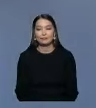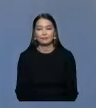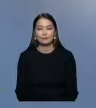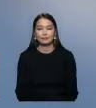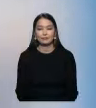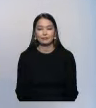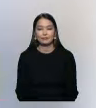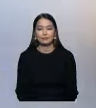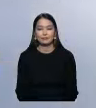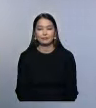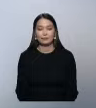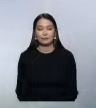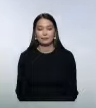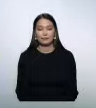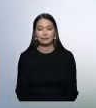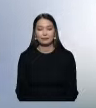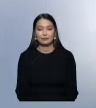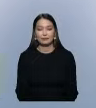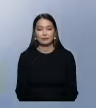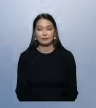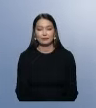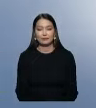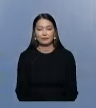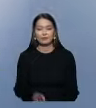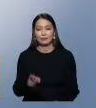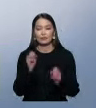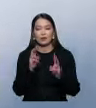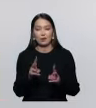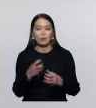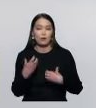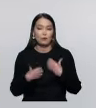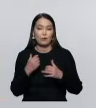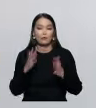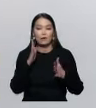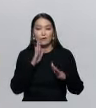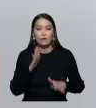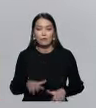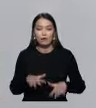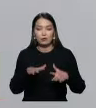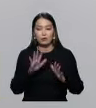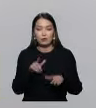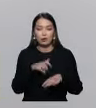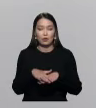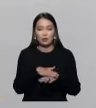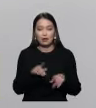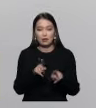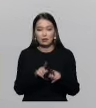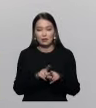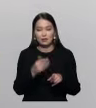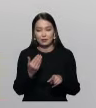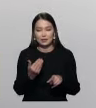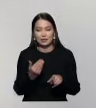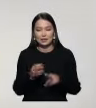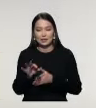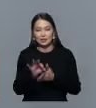Вот так. Впрочем, снежная аномалия опасна большой водой. ДЧС региона говорят, как только спадут морозы, снег экстренно